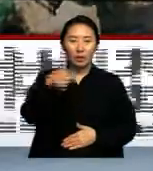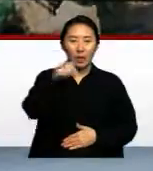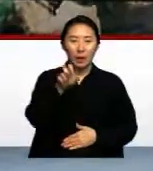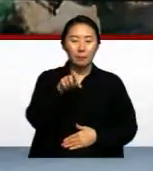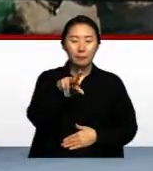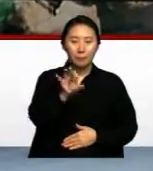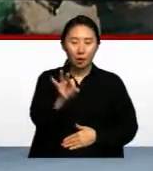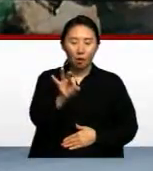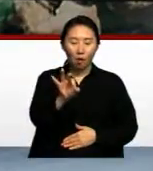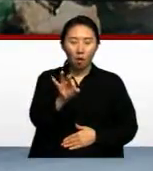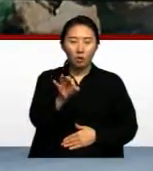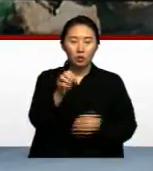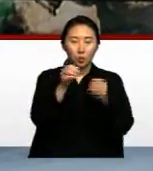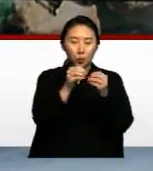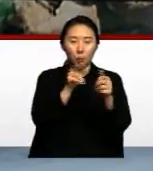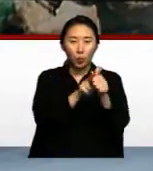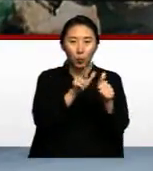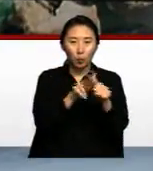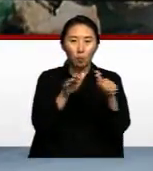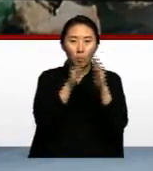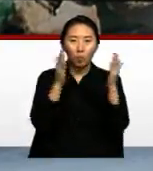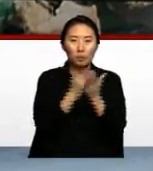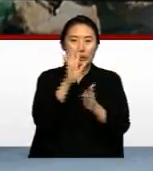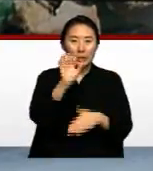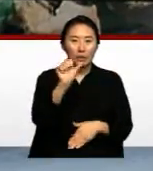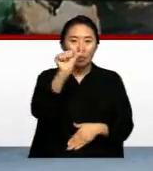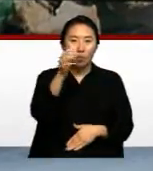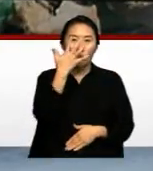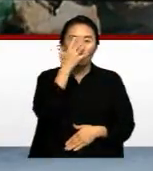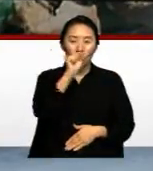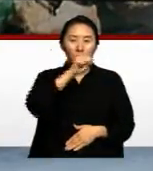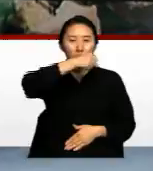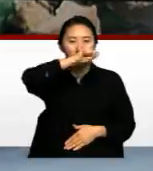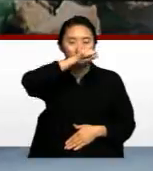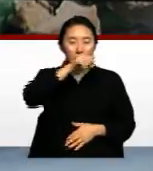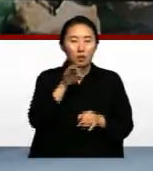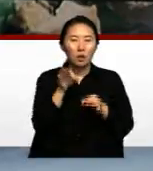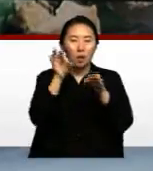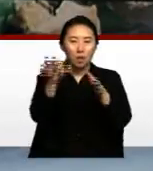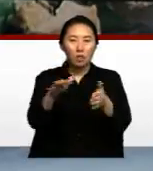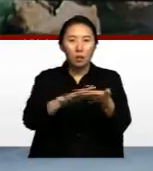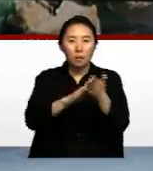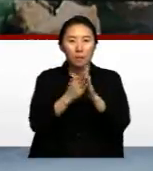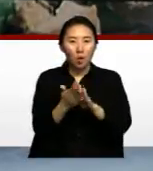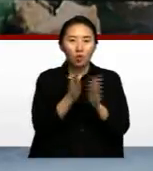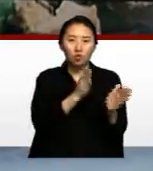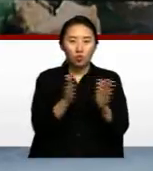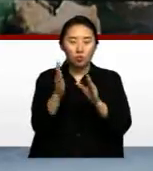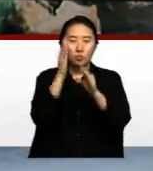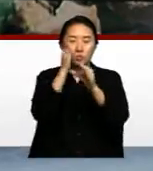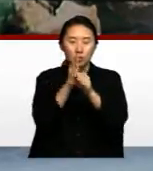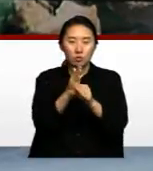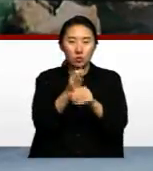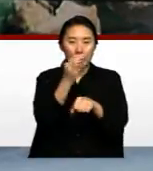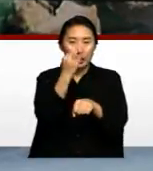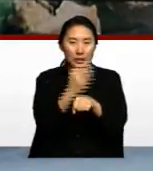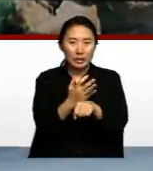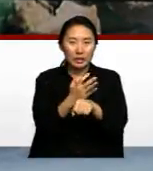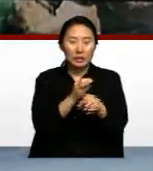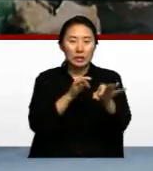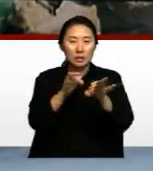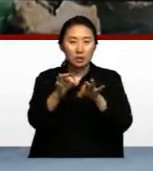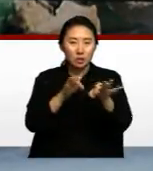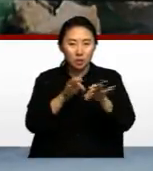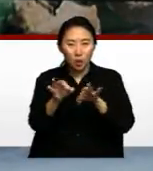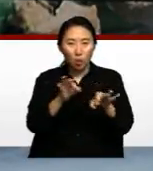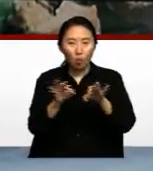가평 작고을 전통시장이 모두 45억 원이 넘는 예산이 투입돼 변신을 꾀합니다. 단순한 시골